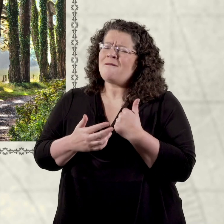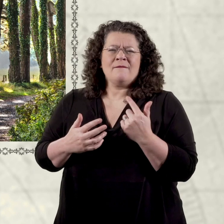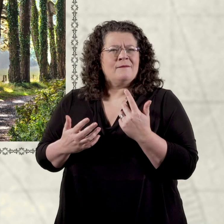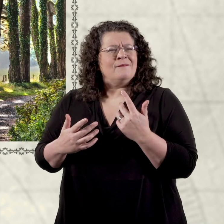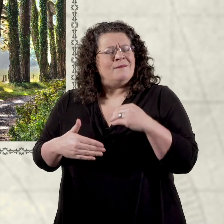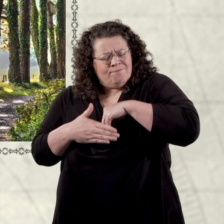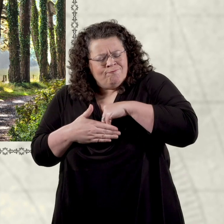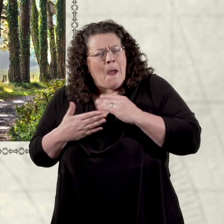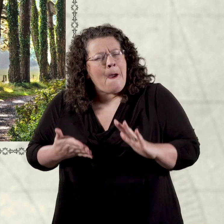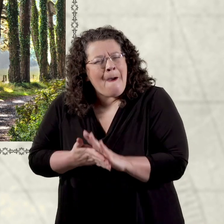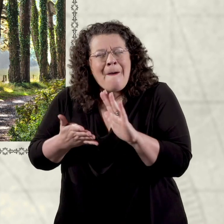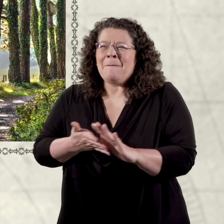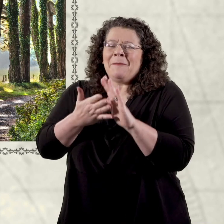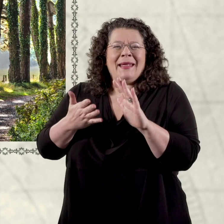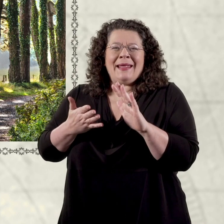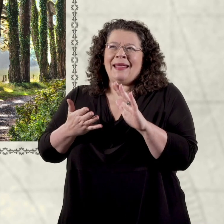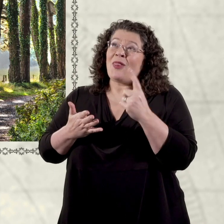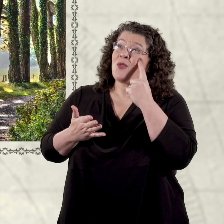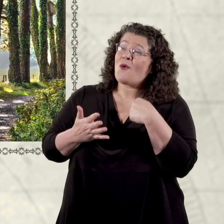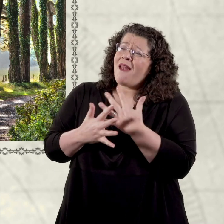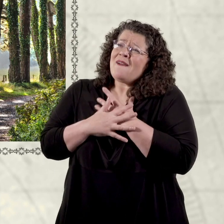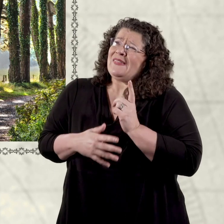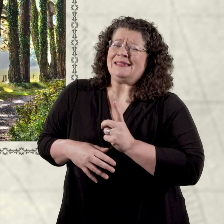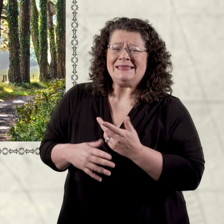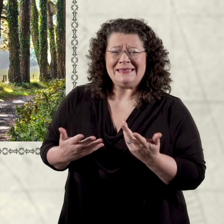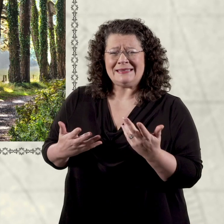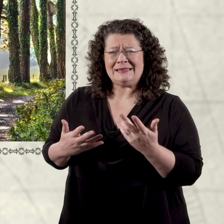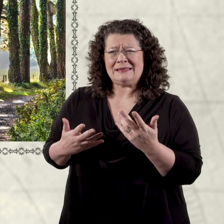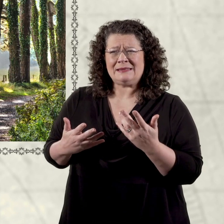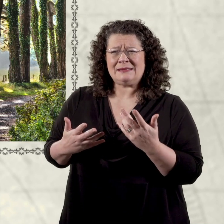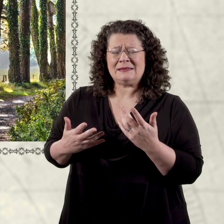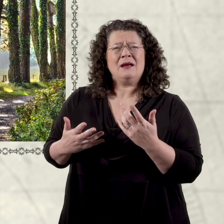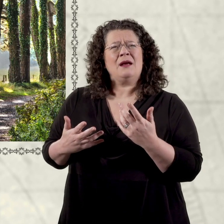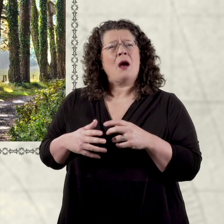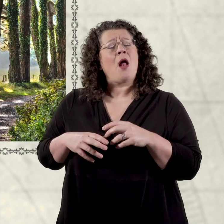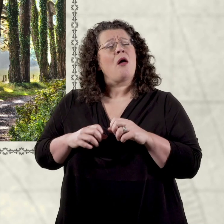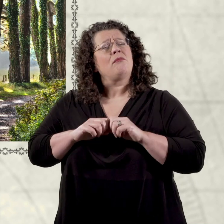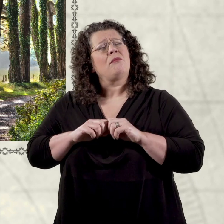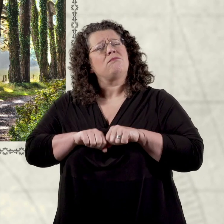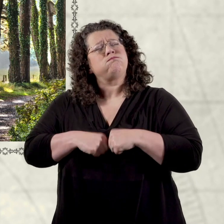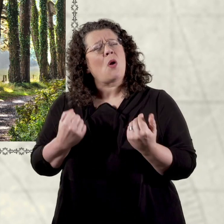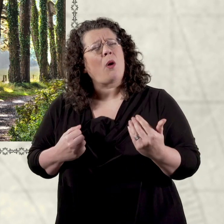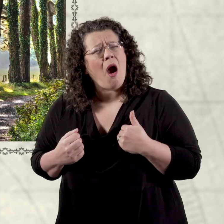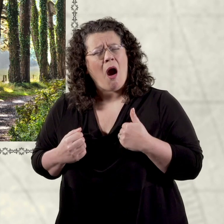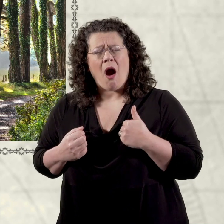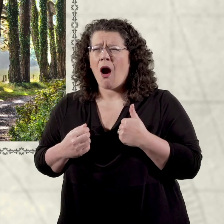i'n teimlo felly. A wedyn nes i feddwl am pa mor drist o'n i pan nes i sylwi na dim Meilon oedd yr un.